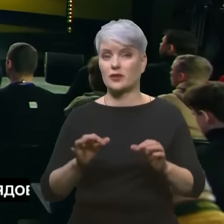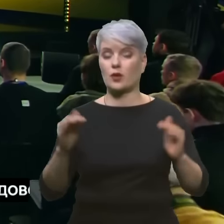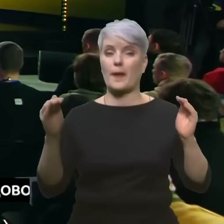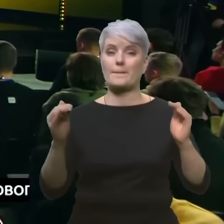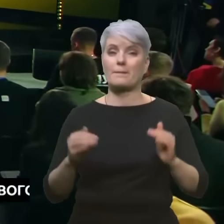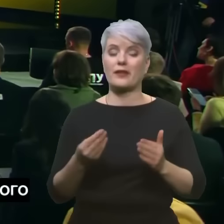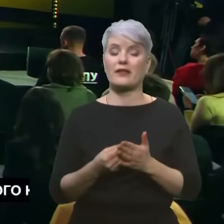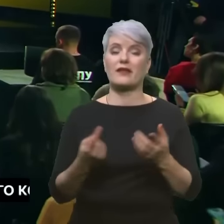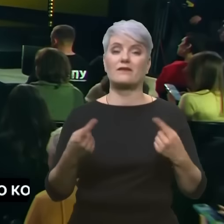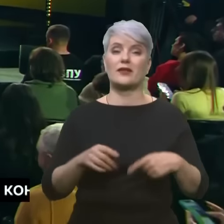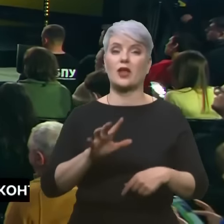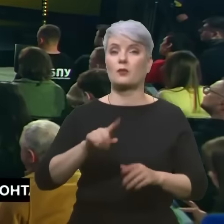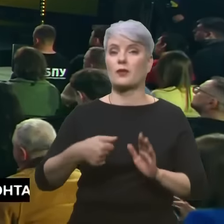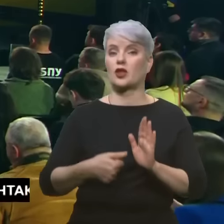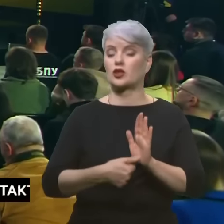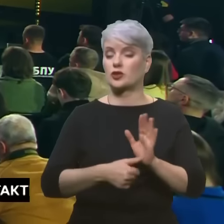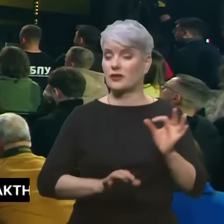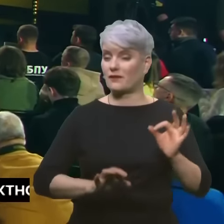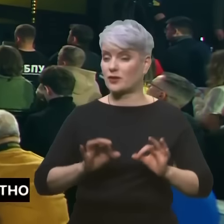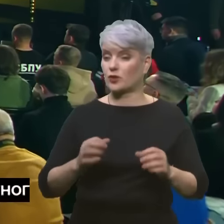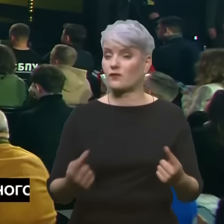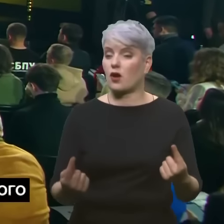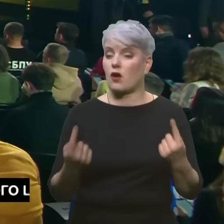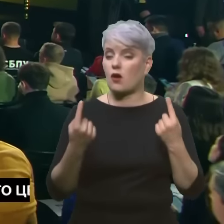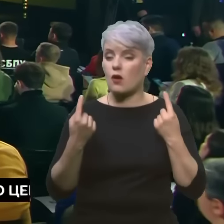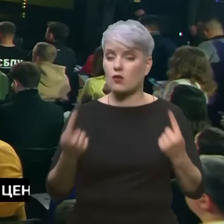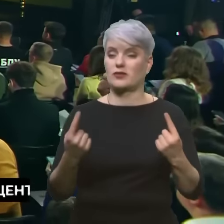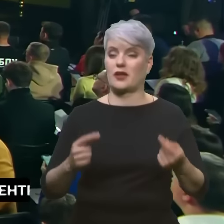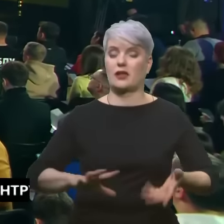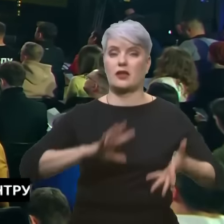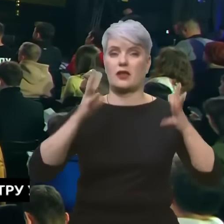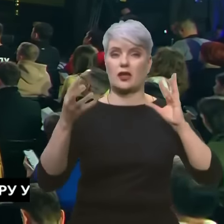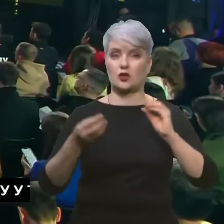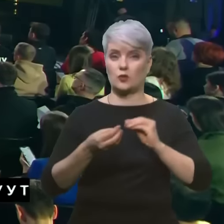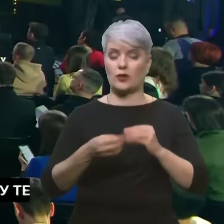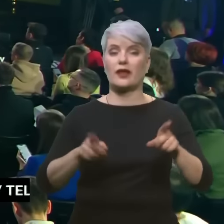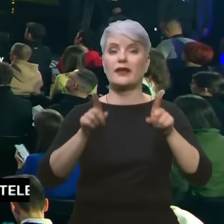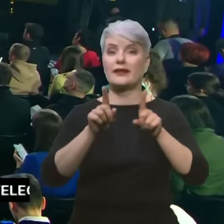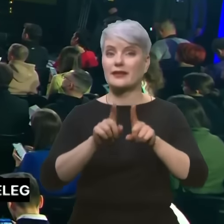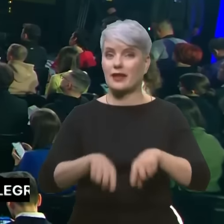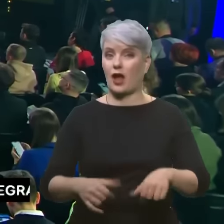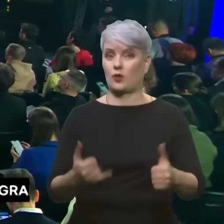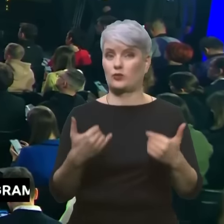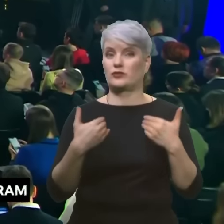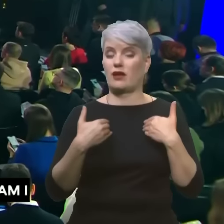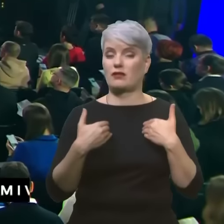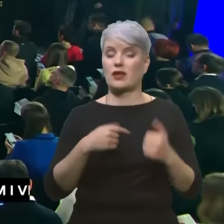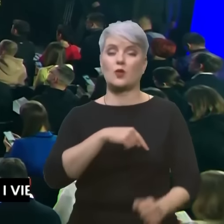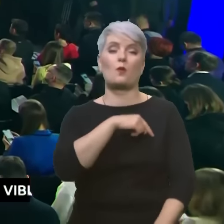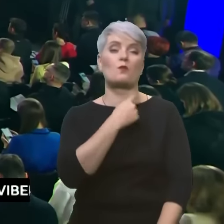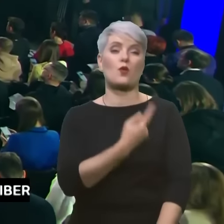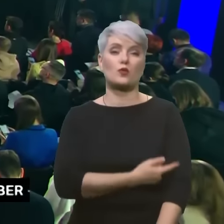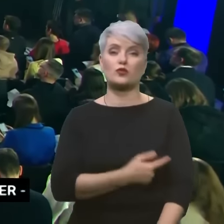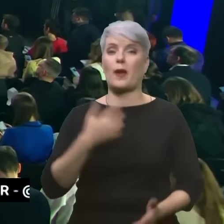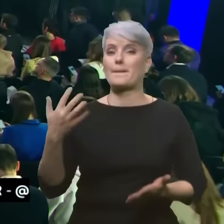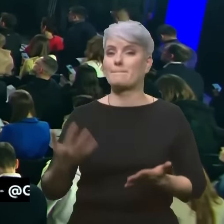рівень 5,5-6% – це колосальний результат, і це також для нас потужна перемога. Ну, а мені здається,